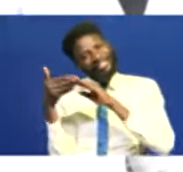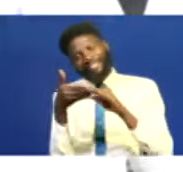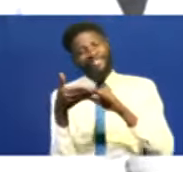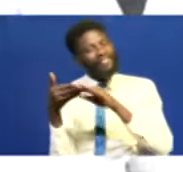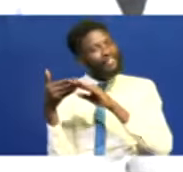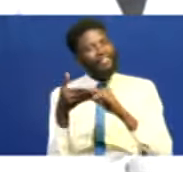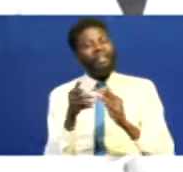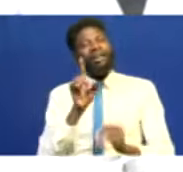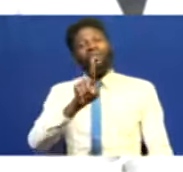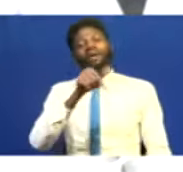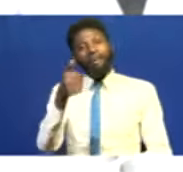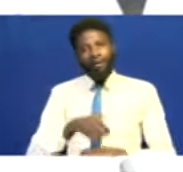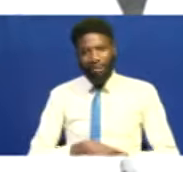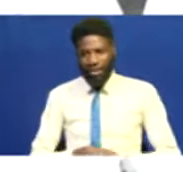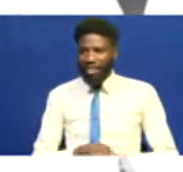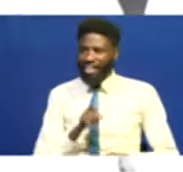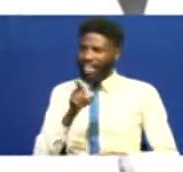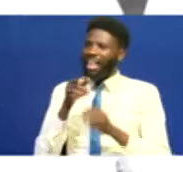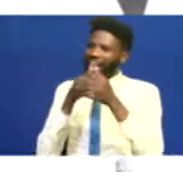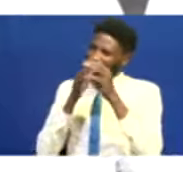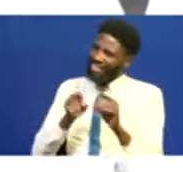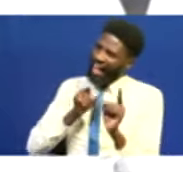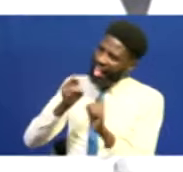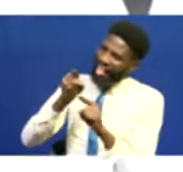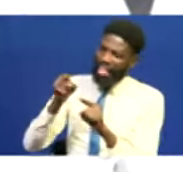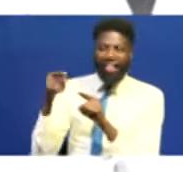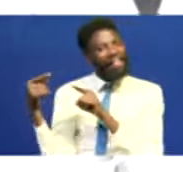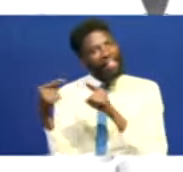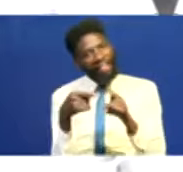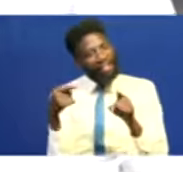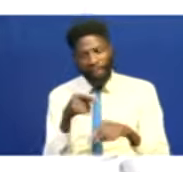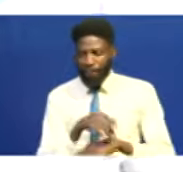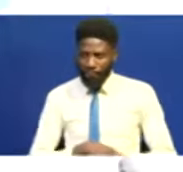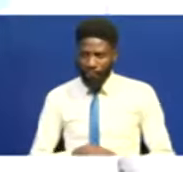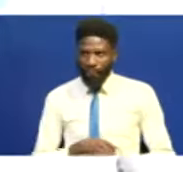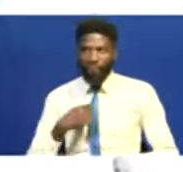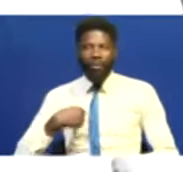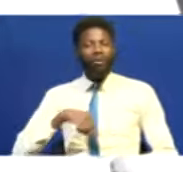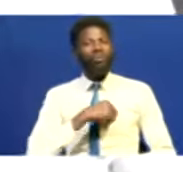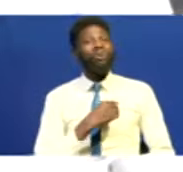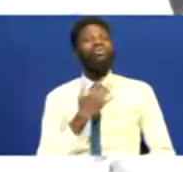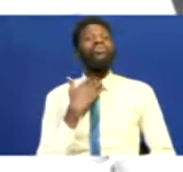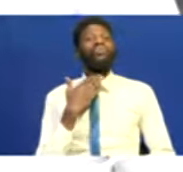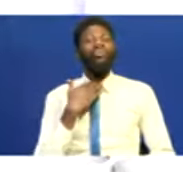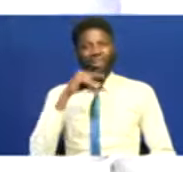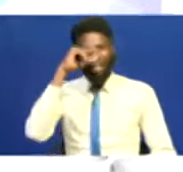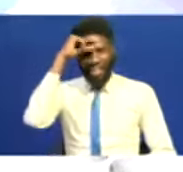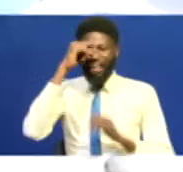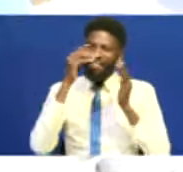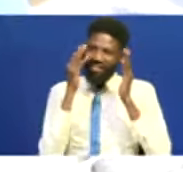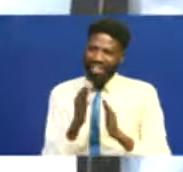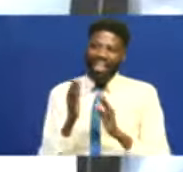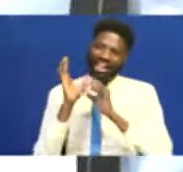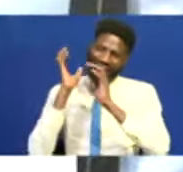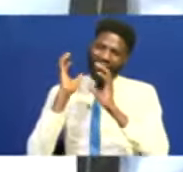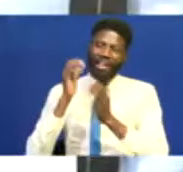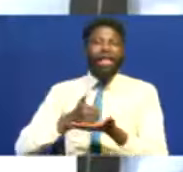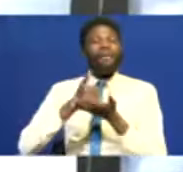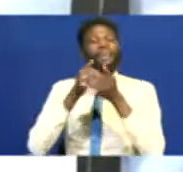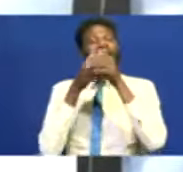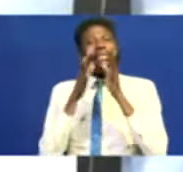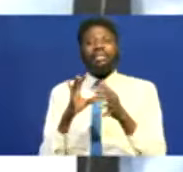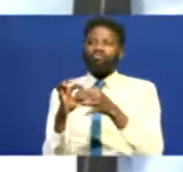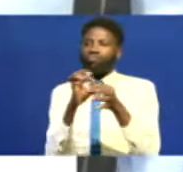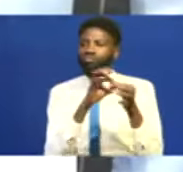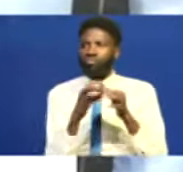Utasikia kiongozi huyu anapiga huyu, kiongozi huyu anapiga huyu. Sisi tunataka gavana wa Kilifi uunganishe viongozi. Kwa hivyo mimi